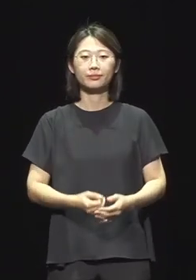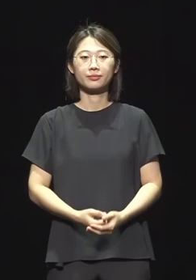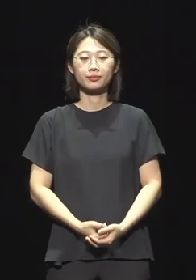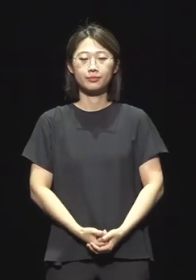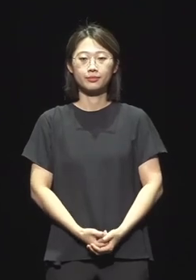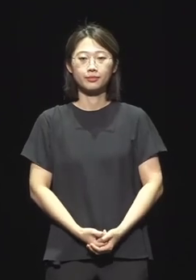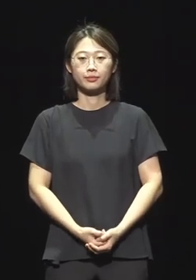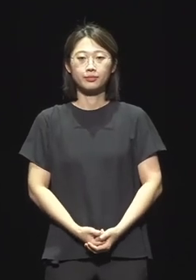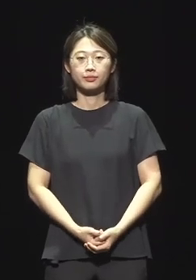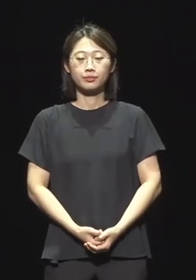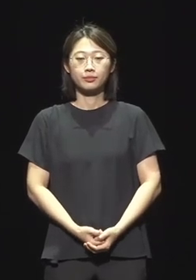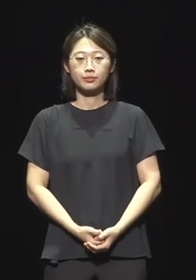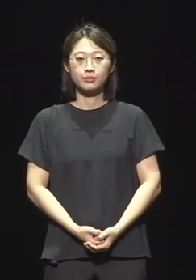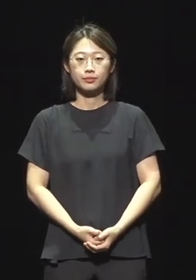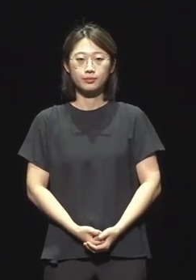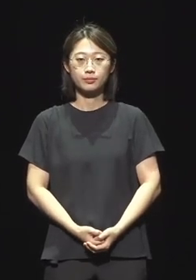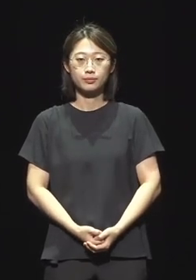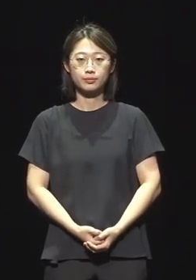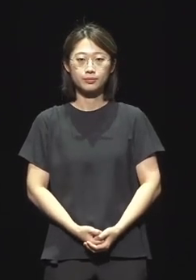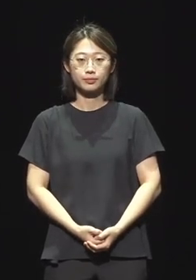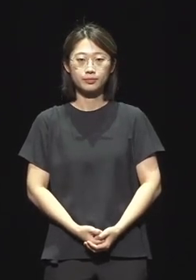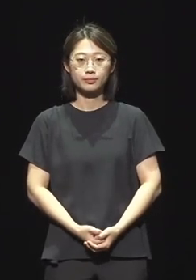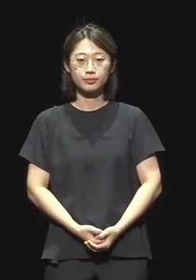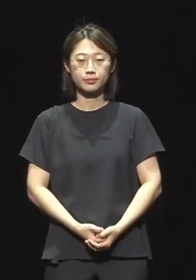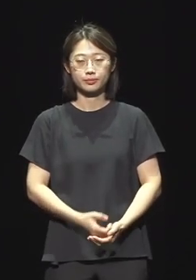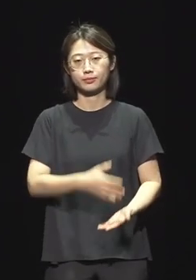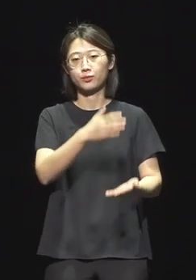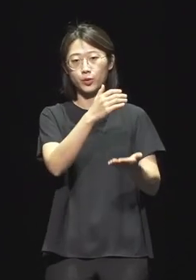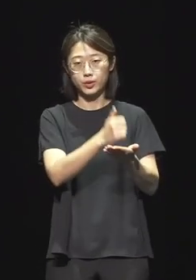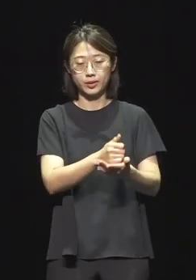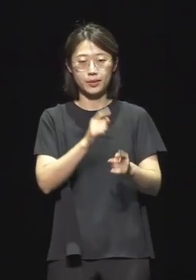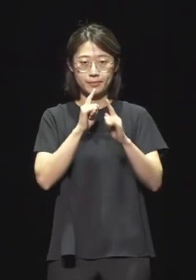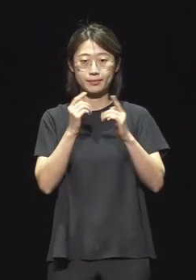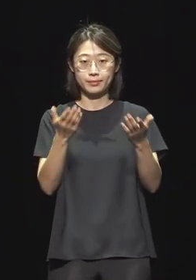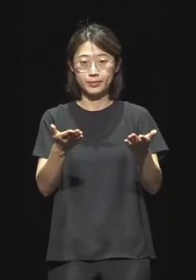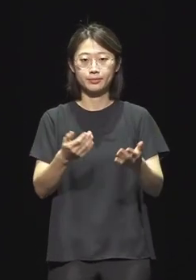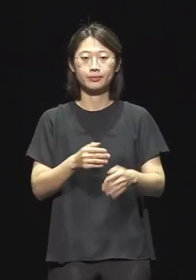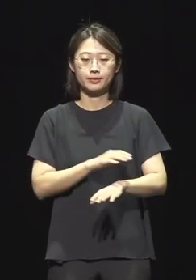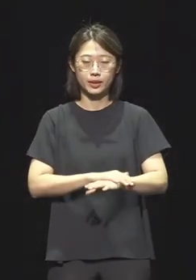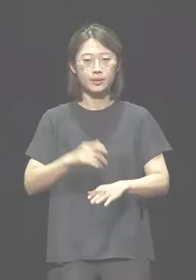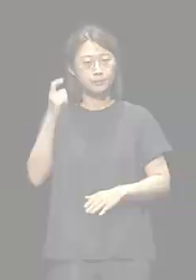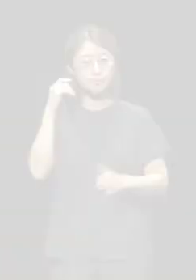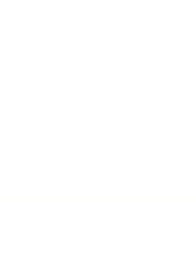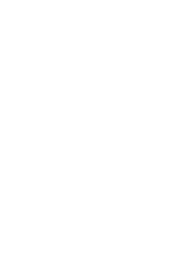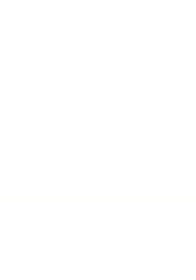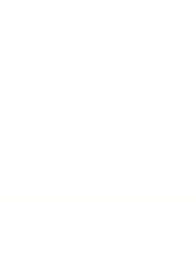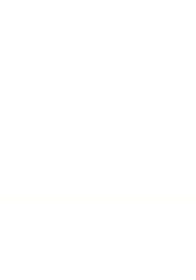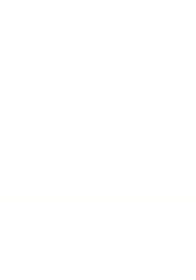네, 박종관 위원장님의 인사 말씀 청해 들었습니다.